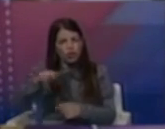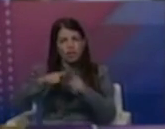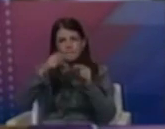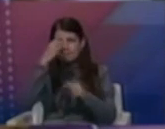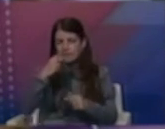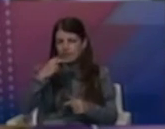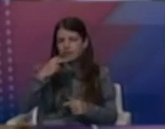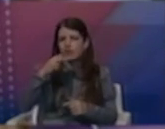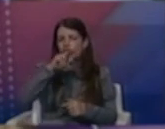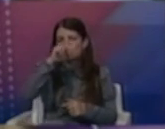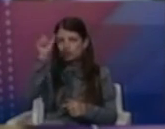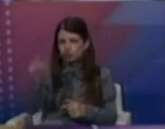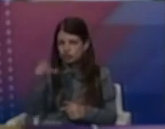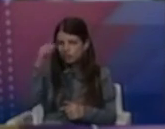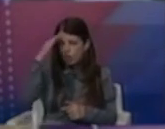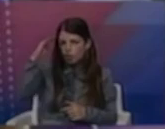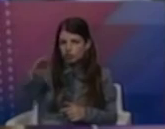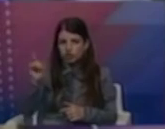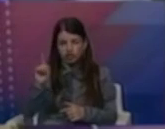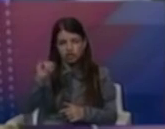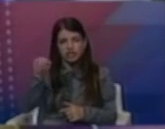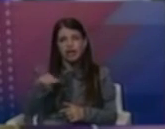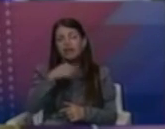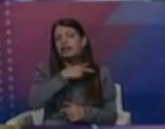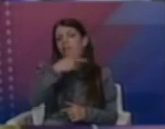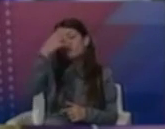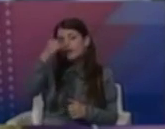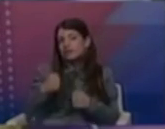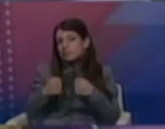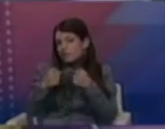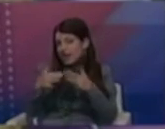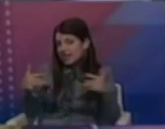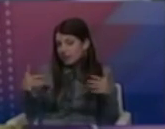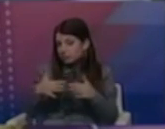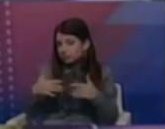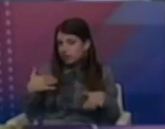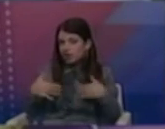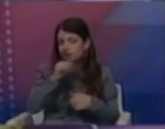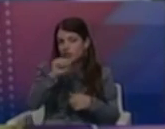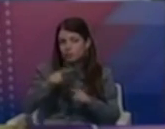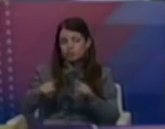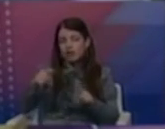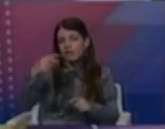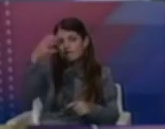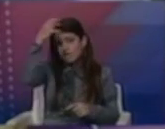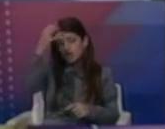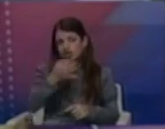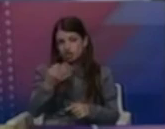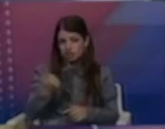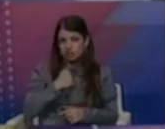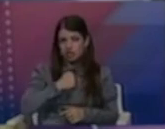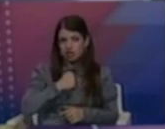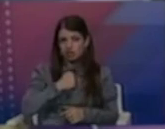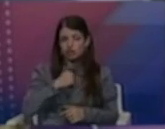il-pensjonanti, nserħu moħħ l-istudenti. Li jekk dan il-Prim Ministru jipprova jilapplaj xi tagħhom gvern ġdid immexxi